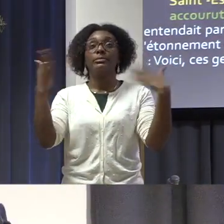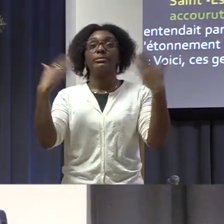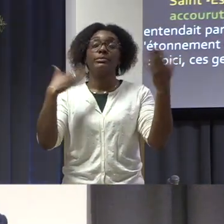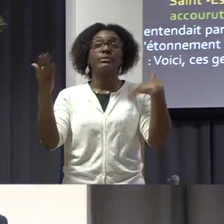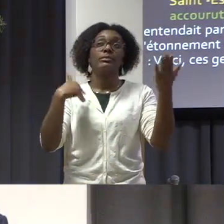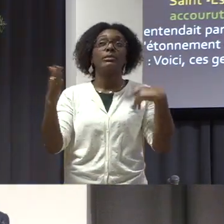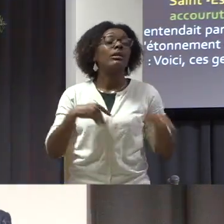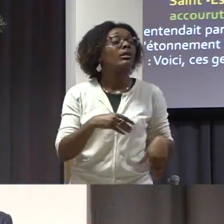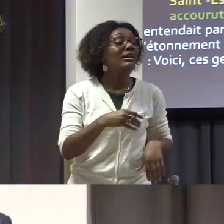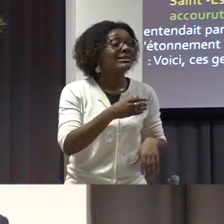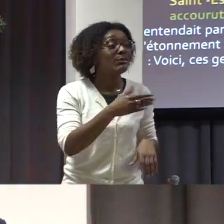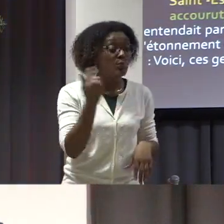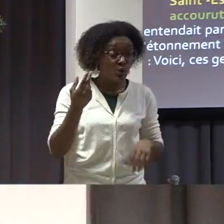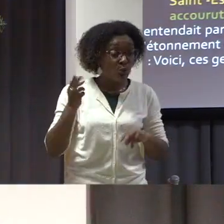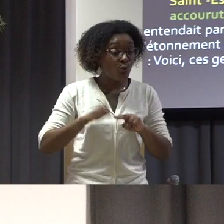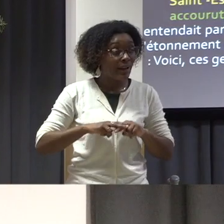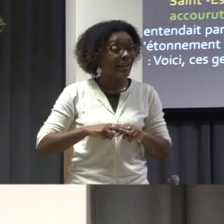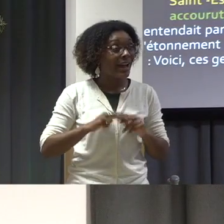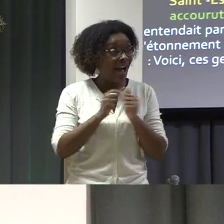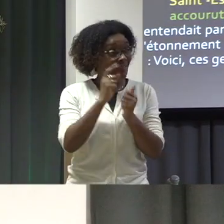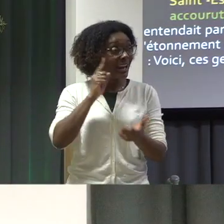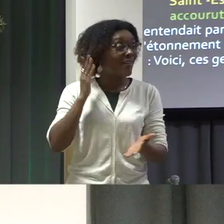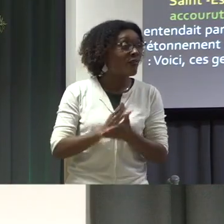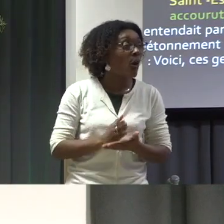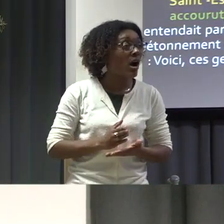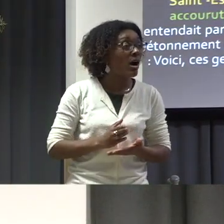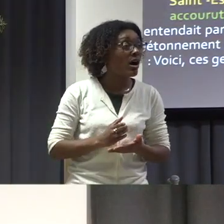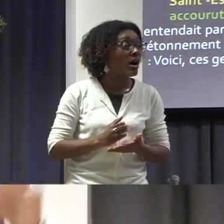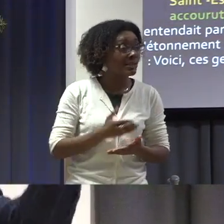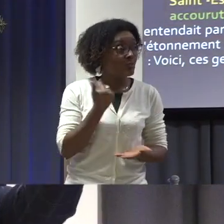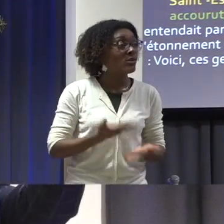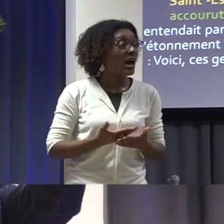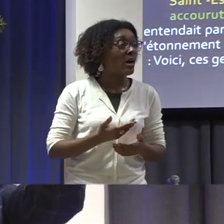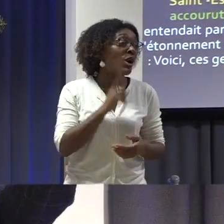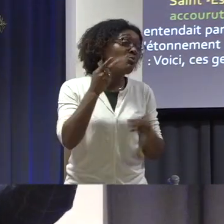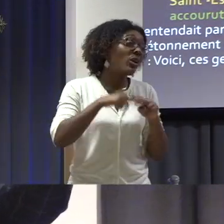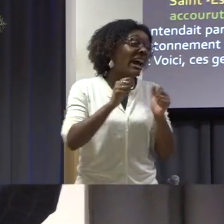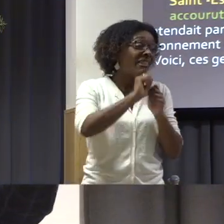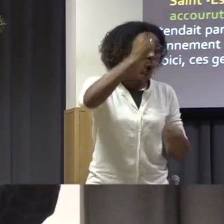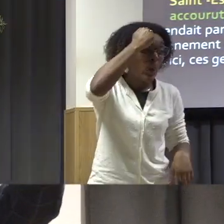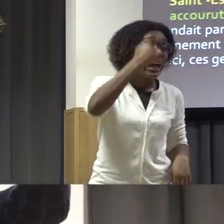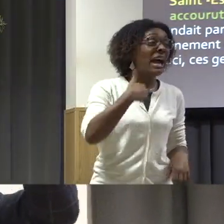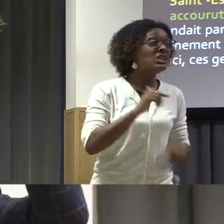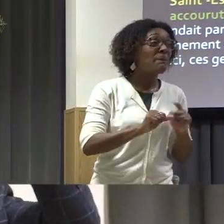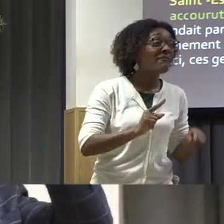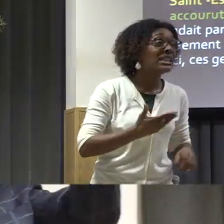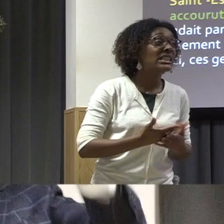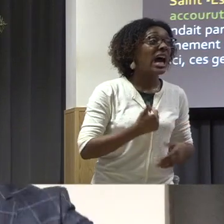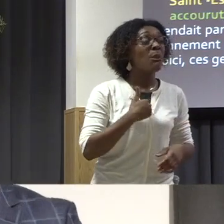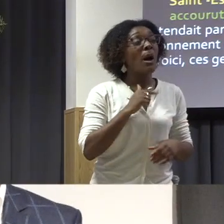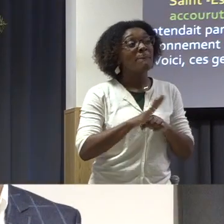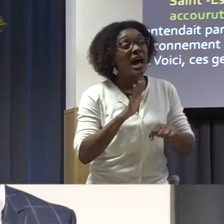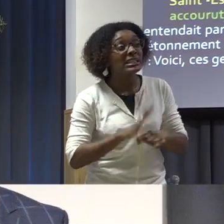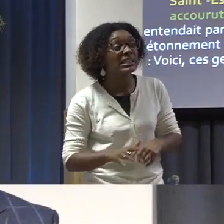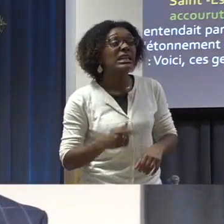pourquoi on est mort plutôt que de mourir avec de regrets devant dieu dans la prière dans la recherche